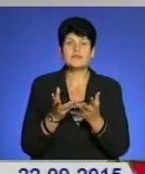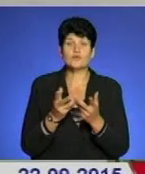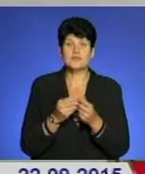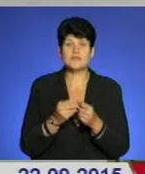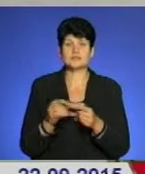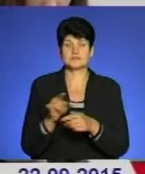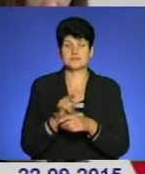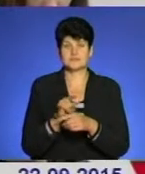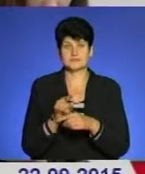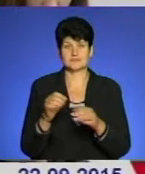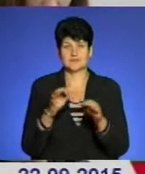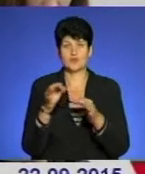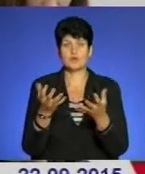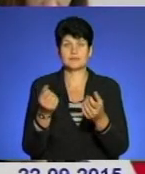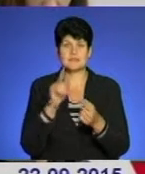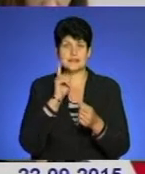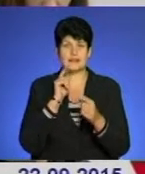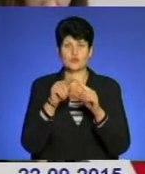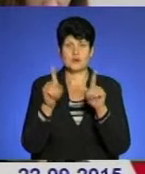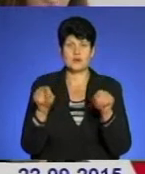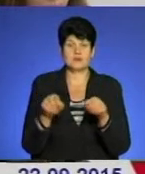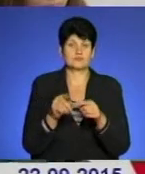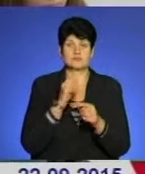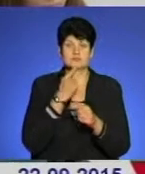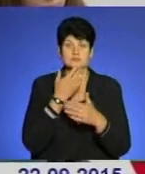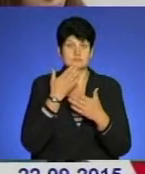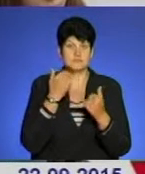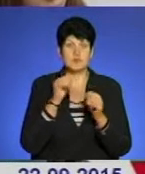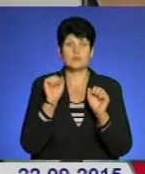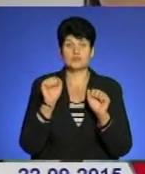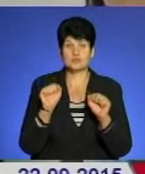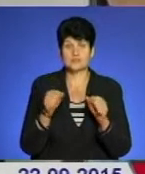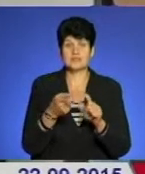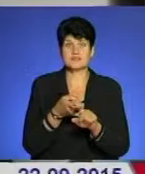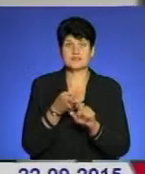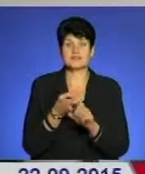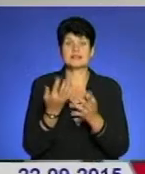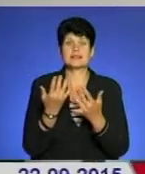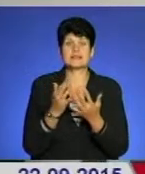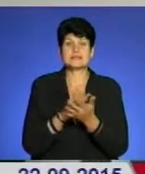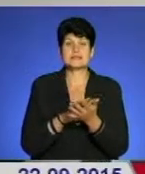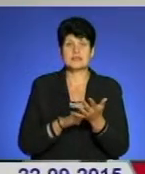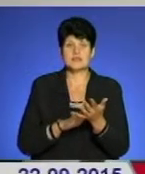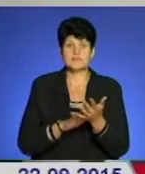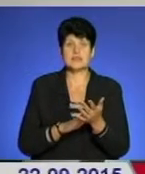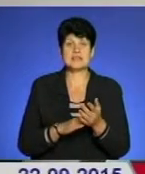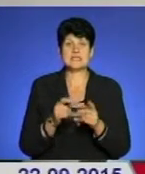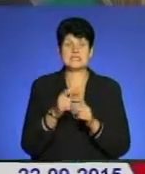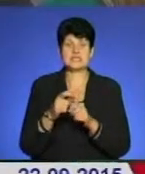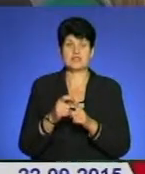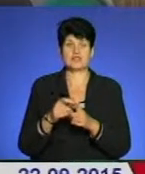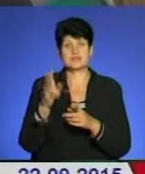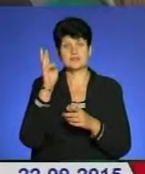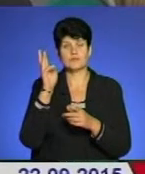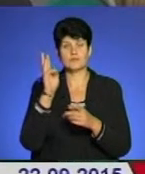шахрайських схем отримати зелену карту наче не складно. Ймовірність залежить лише від кількості заявників. Зі слів віце-консула, із